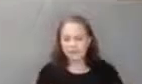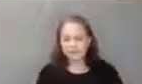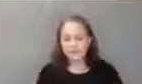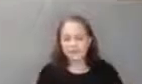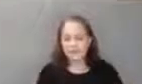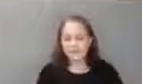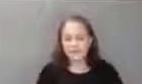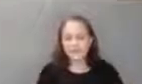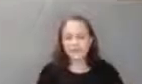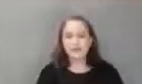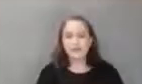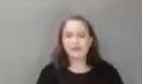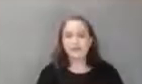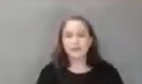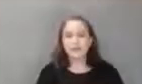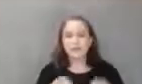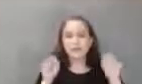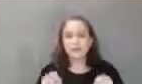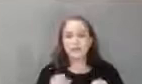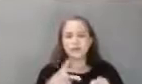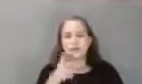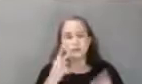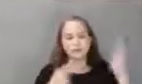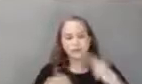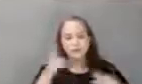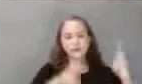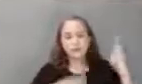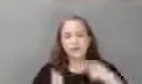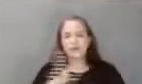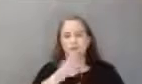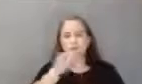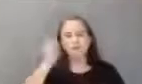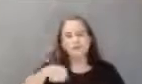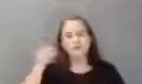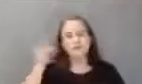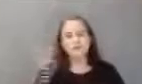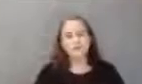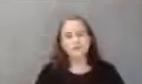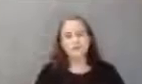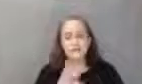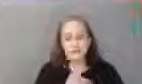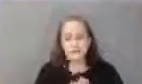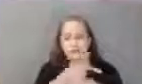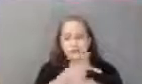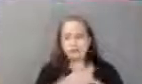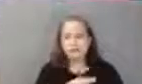check. Nasa Fifi live mula sa Eliptical Road. Rise and shine, darling.